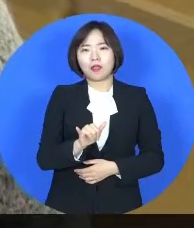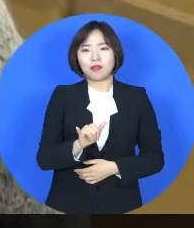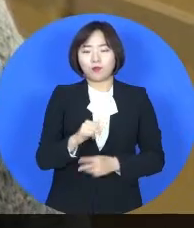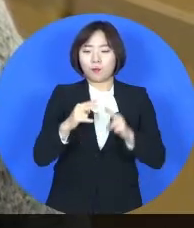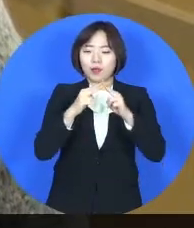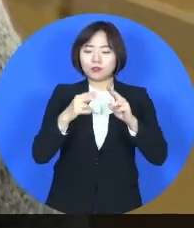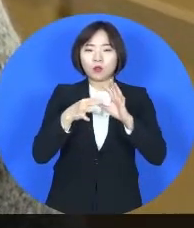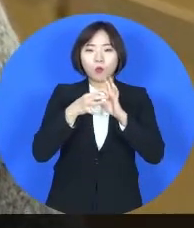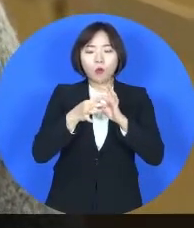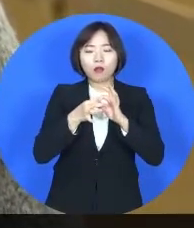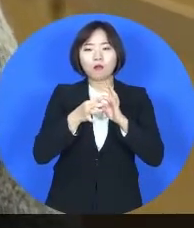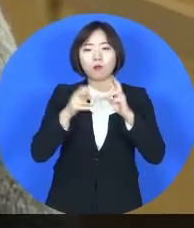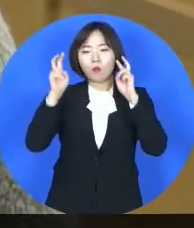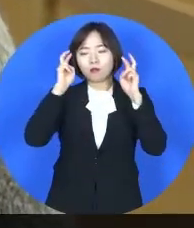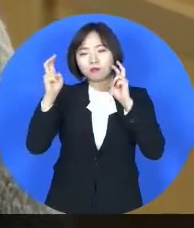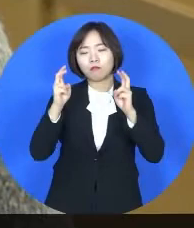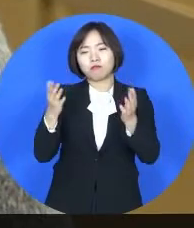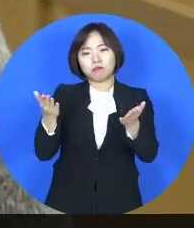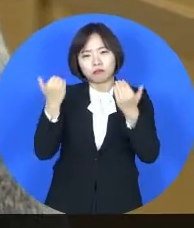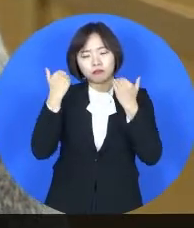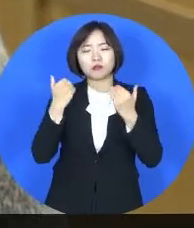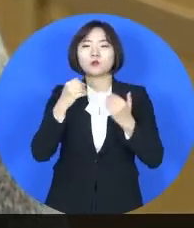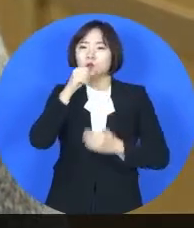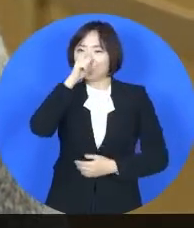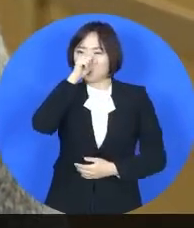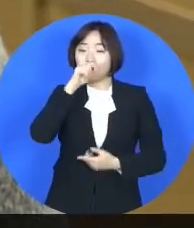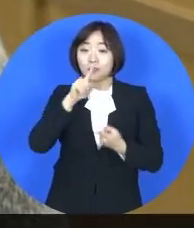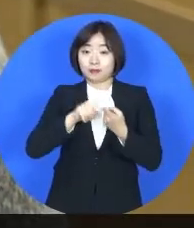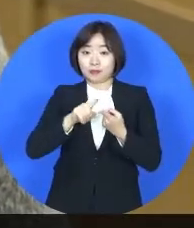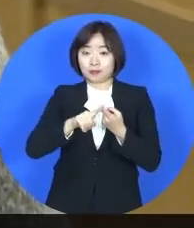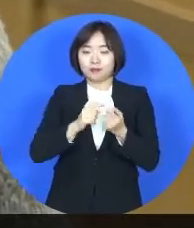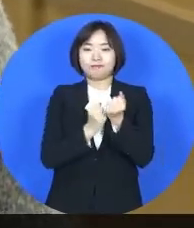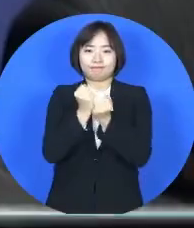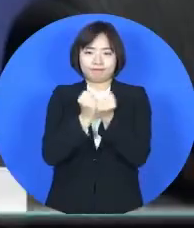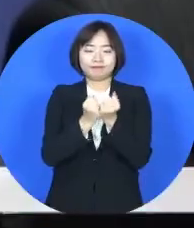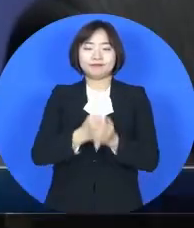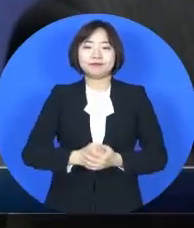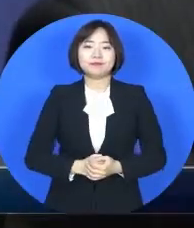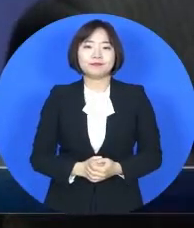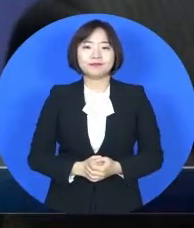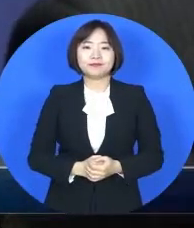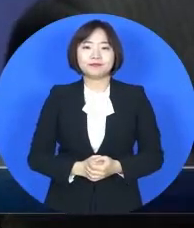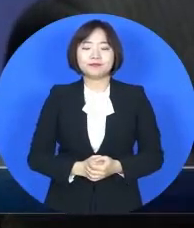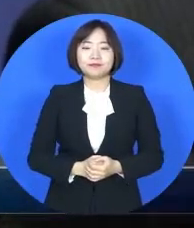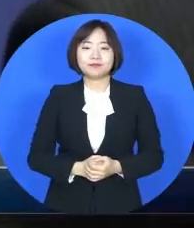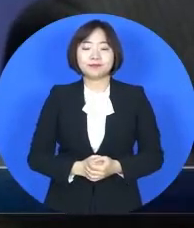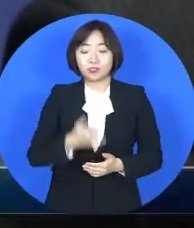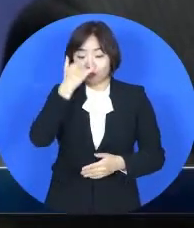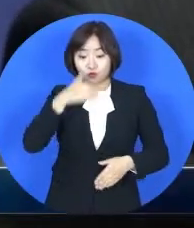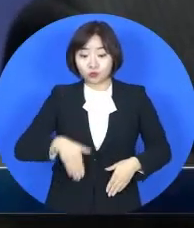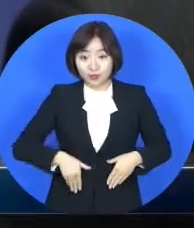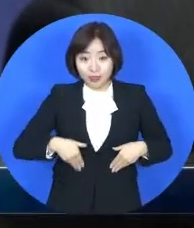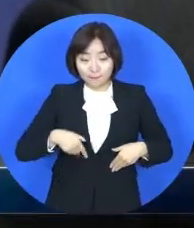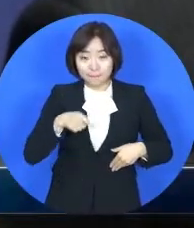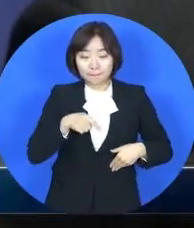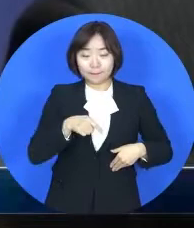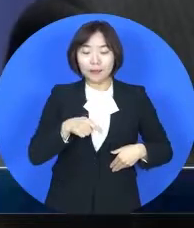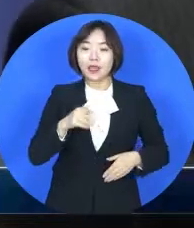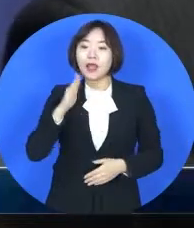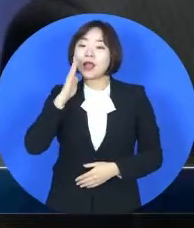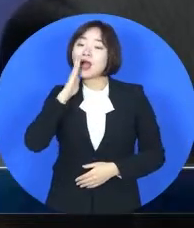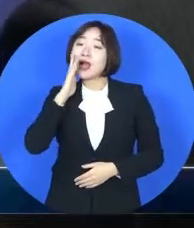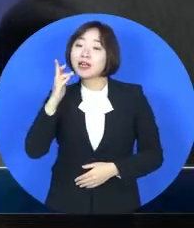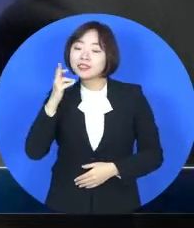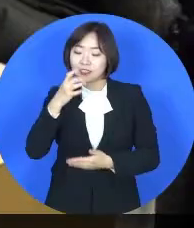구축, 반도체 관련 기업 인프라 등을 투자 유치의 이점으로 내세웠습니다. 구본영 시장은 충남도가 천안 아산 지역